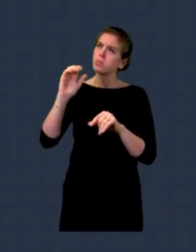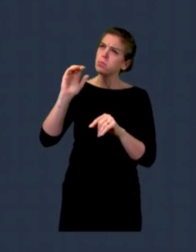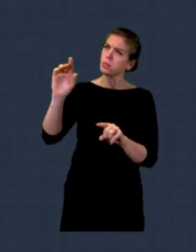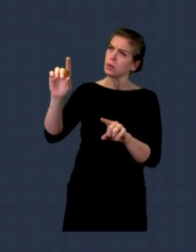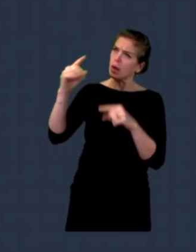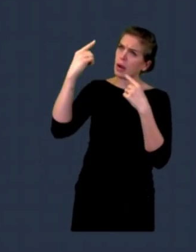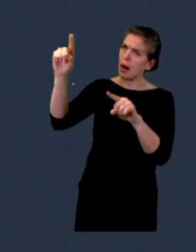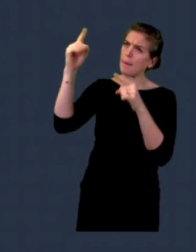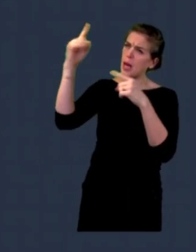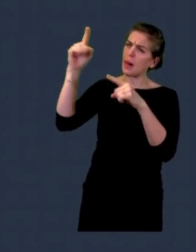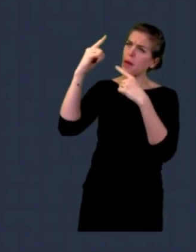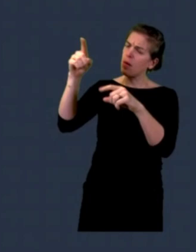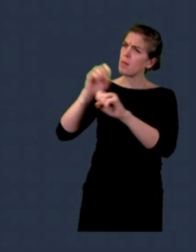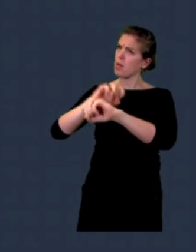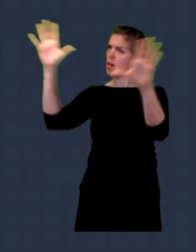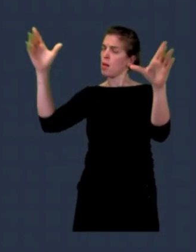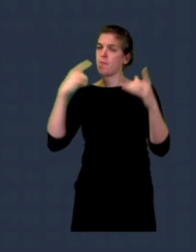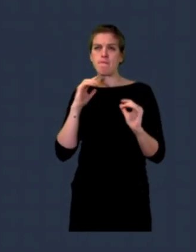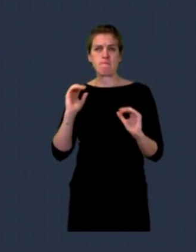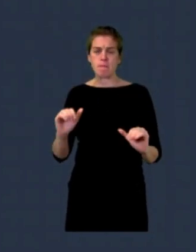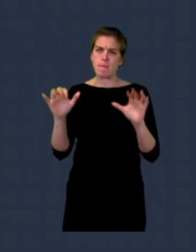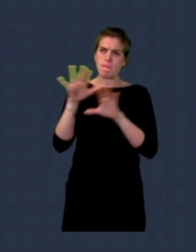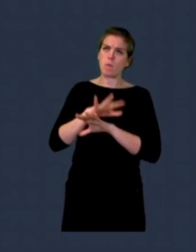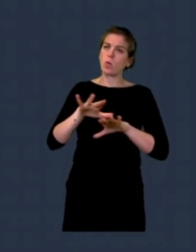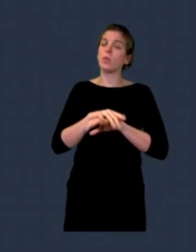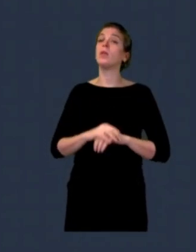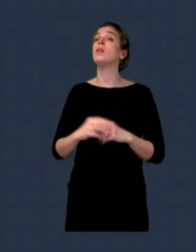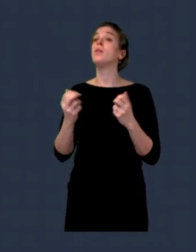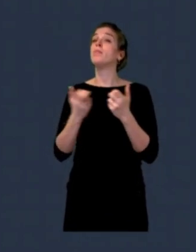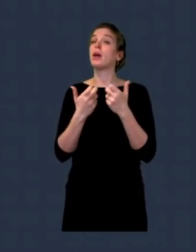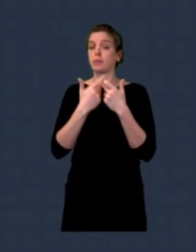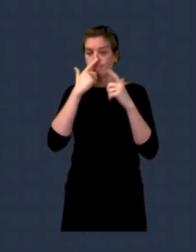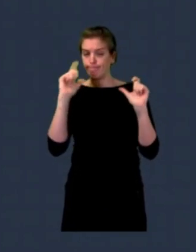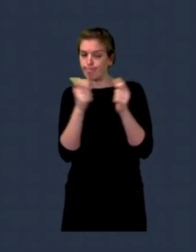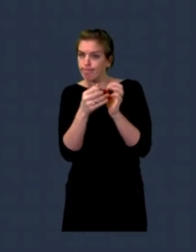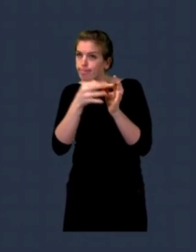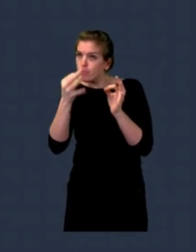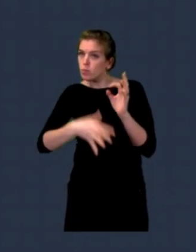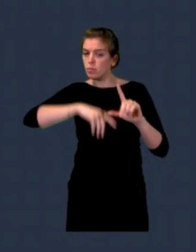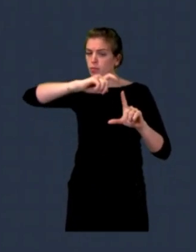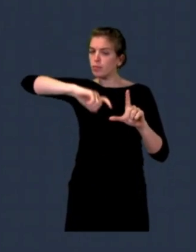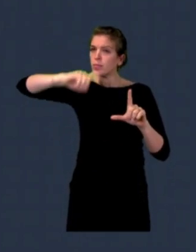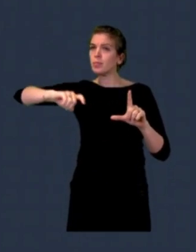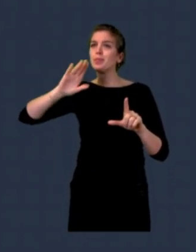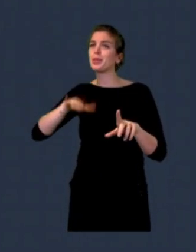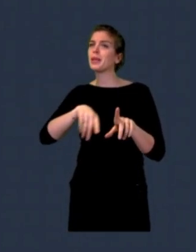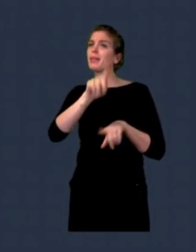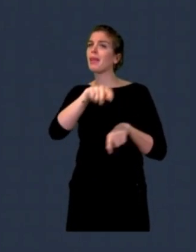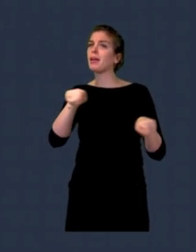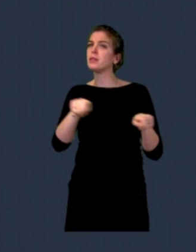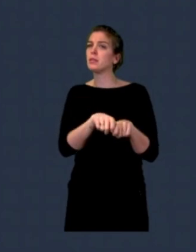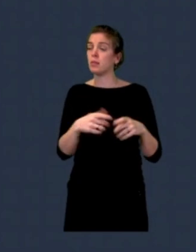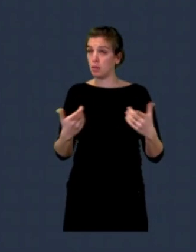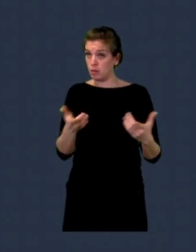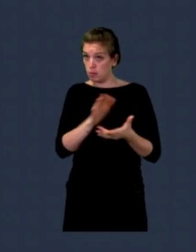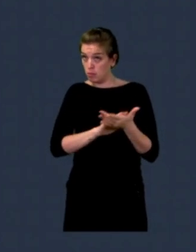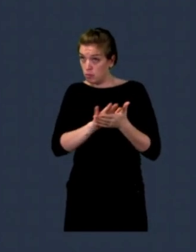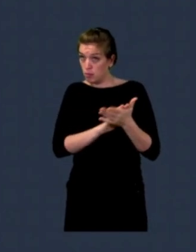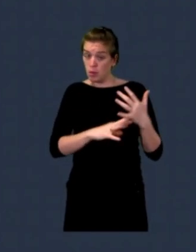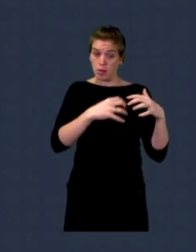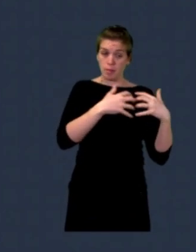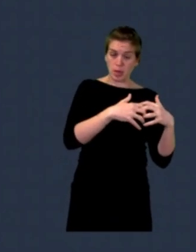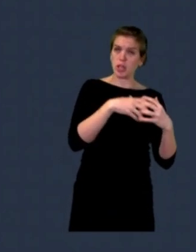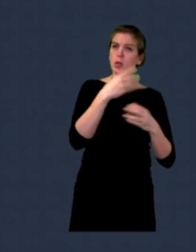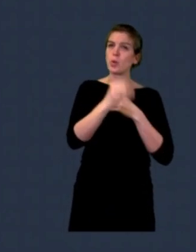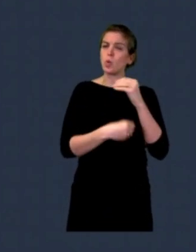clarifications. Ainsi, nous attendons toujours les diagnostics des tests pour savoir si, oui ou non, les purificateurs ou les lampes